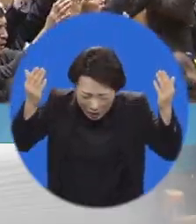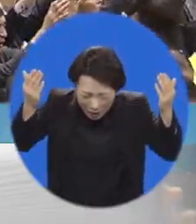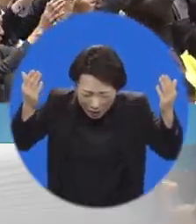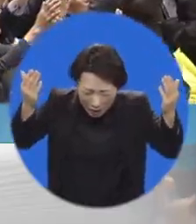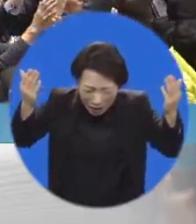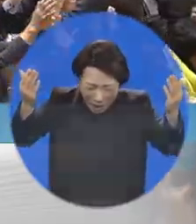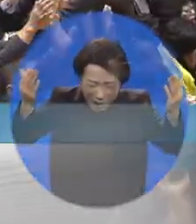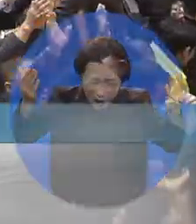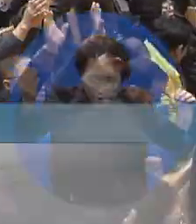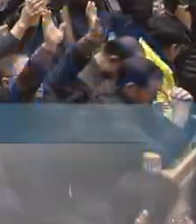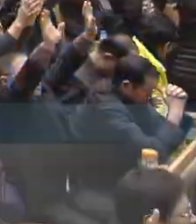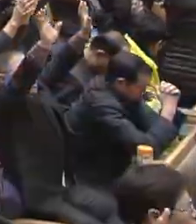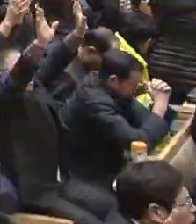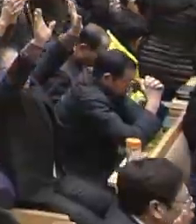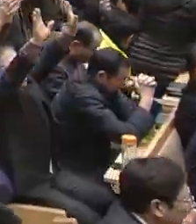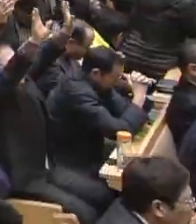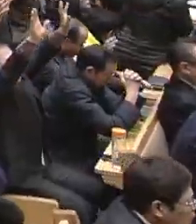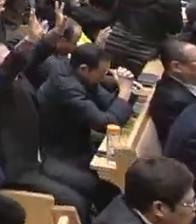주여